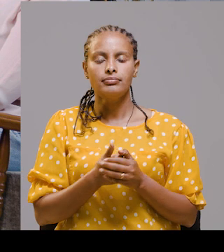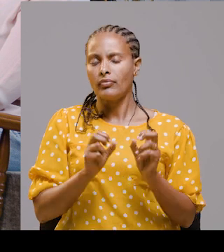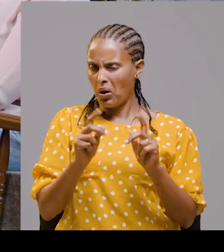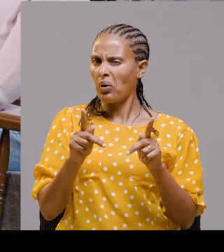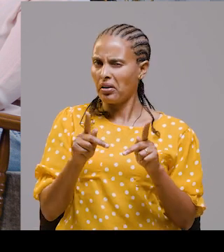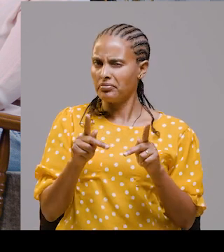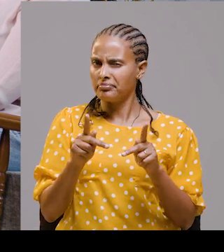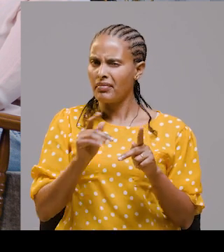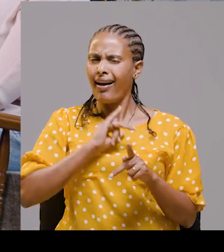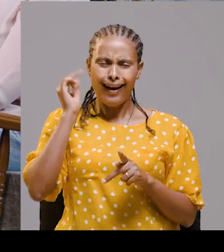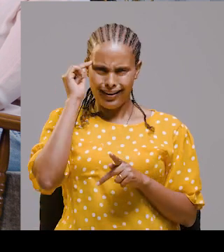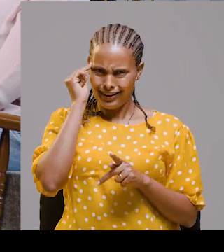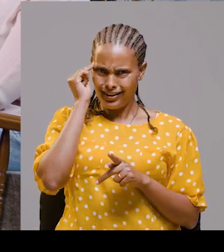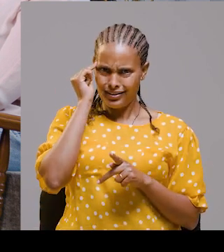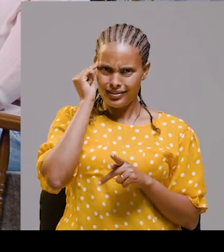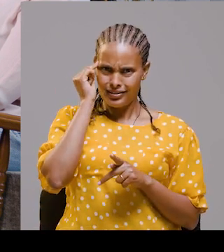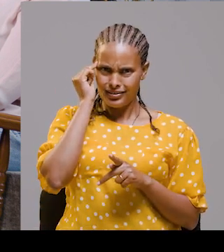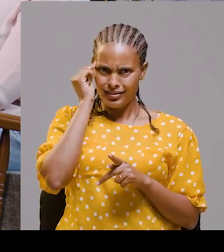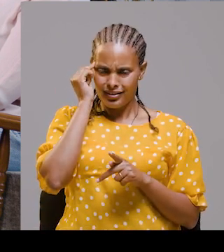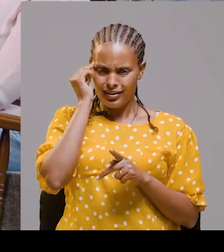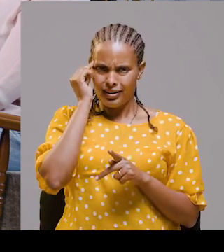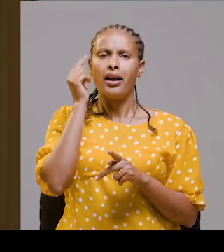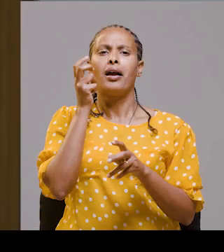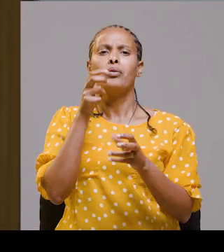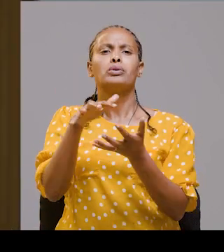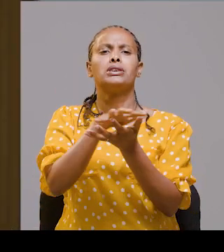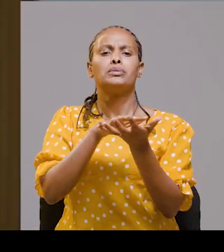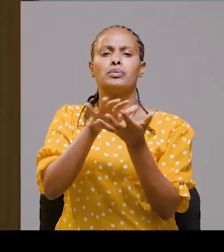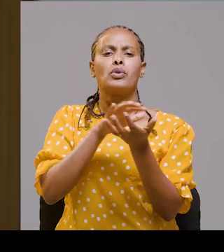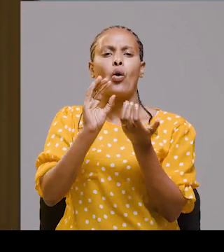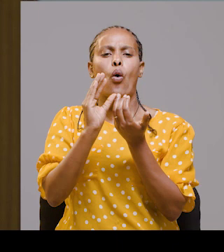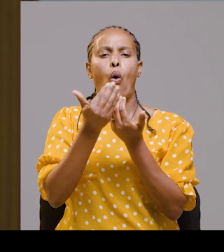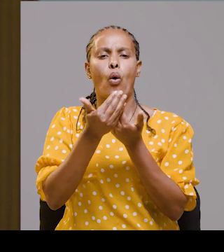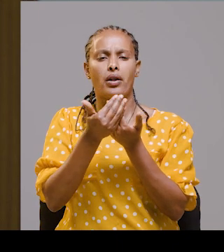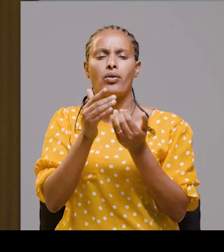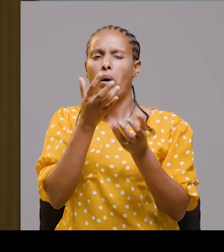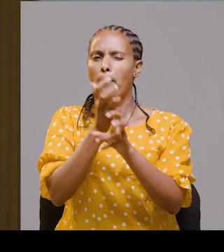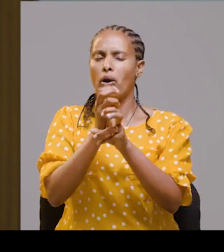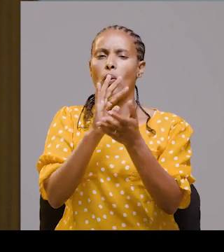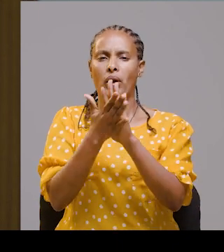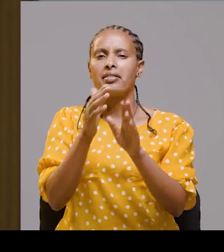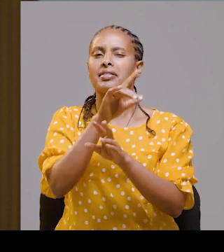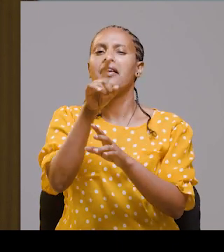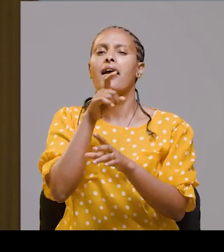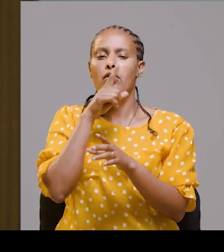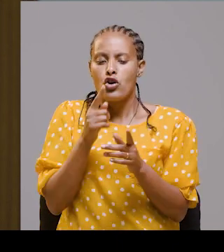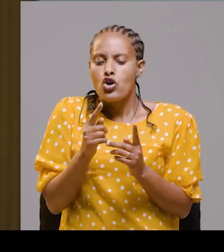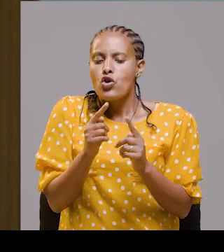ኦኬ አይ ቲንክ ሂ ኮምፕሌክስ ወደ ሲቹዌሽን ነው ኮምፕሌክስ የሆነ ጥያቄ ነው ግን